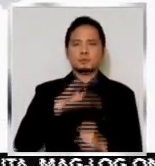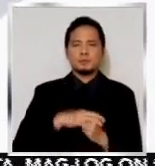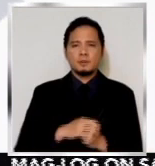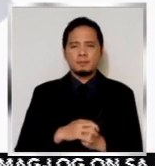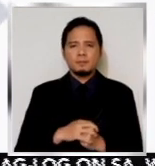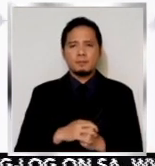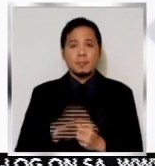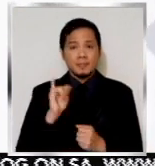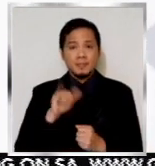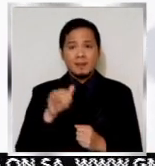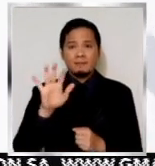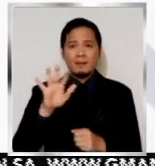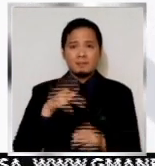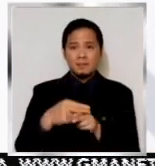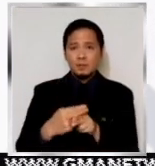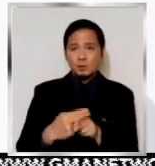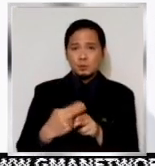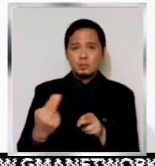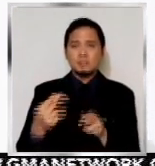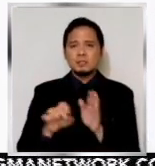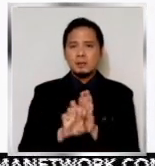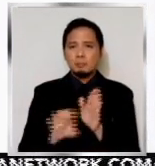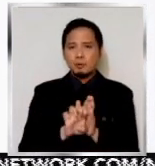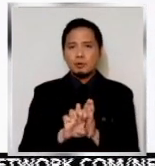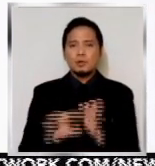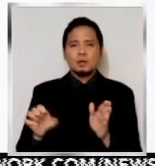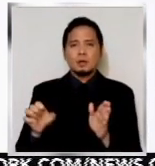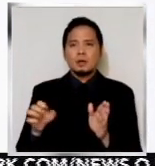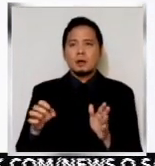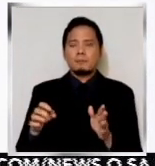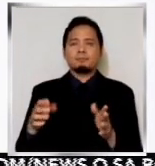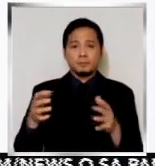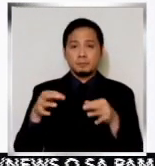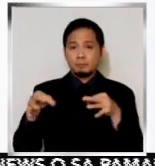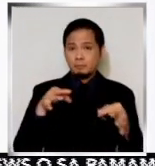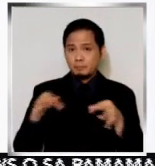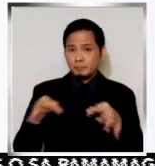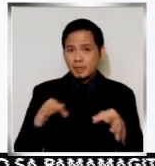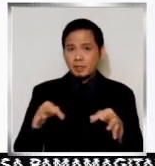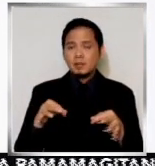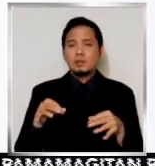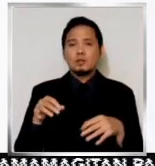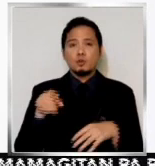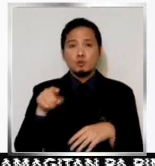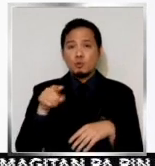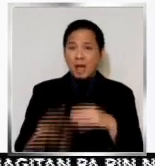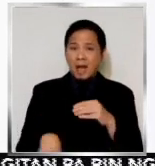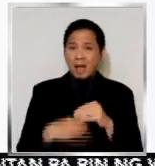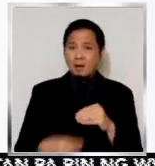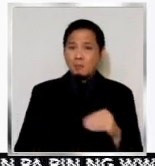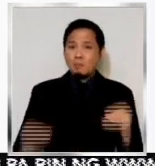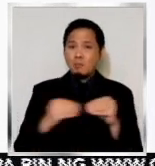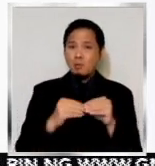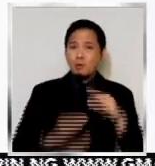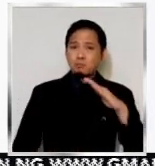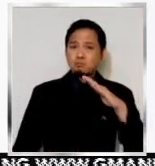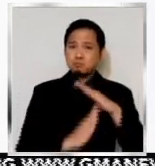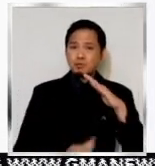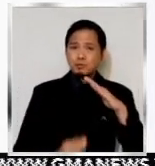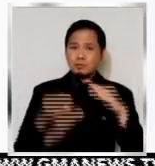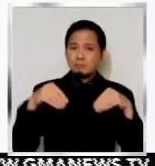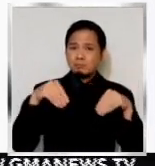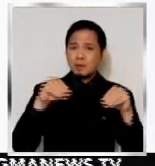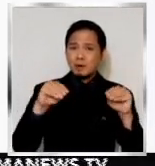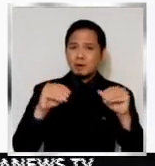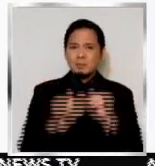hindi maganda. Kasi ang mangyayari lang yan, pagka nag-impose ka ng price ceiling, hindi magbebenta